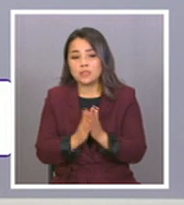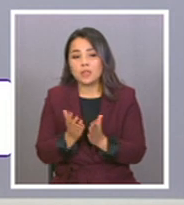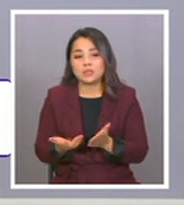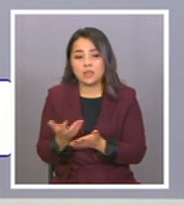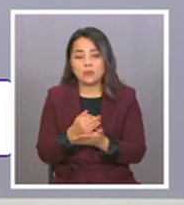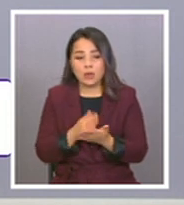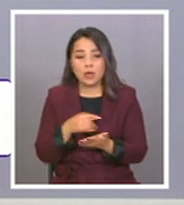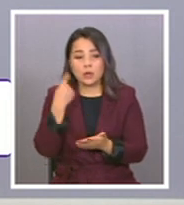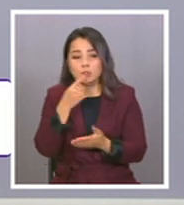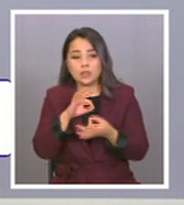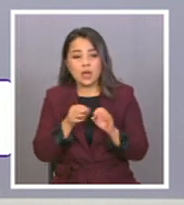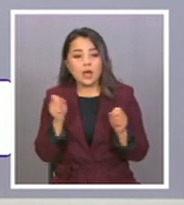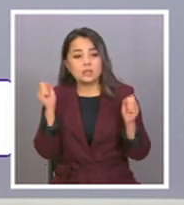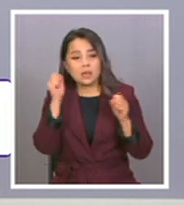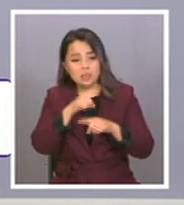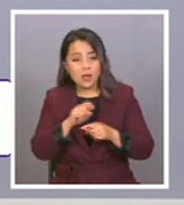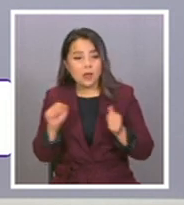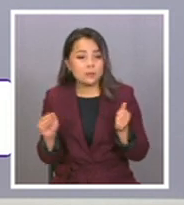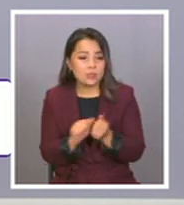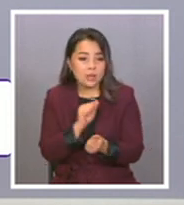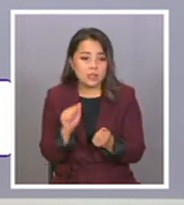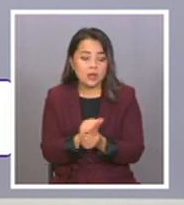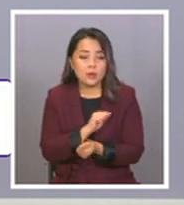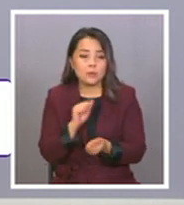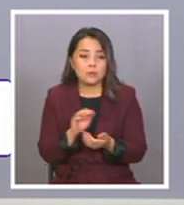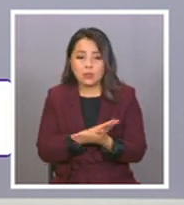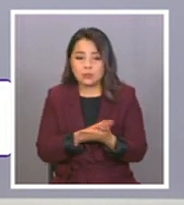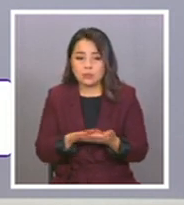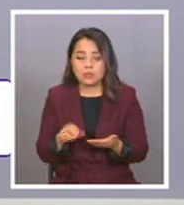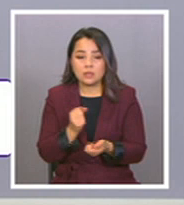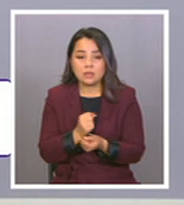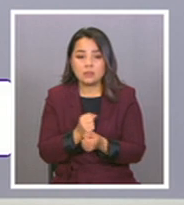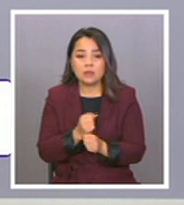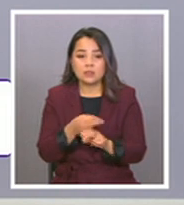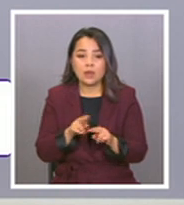түрін анықтап, оларды кептіретін болған. Осындай ерінбей жасаған